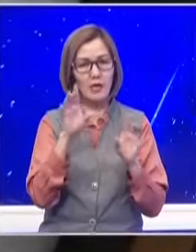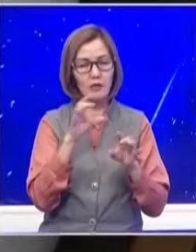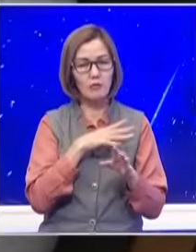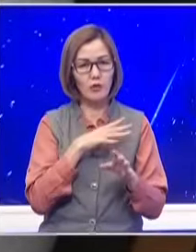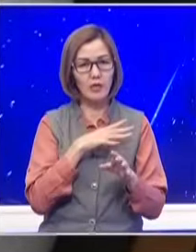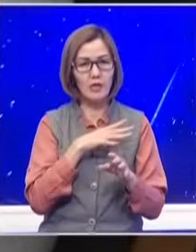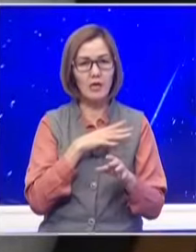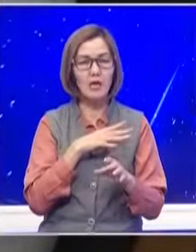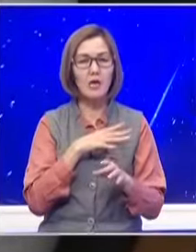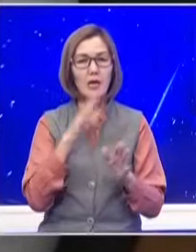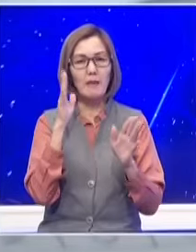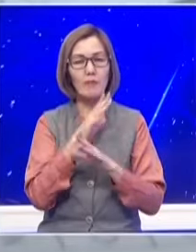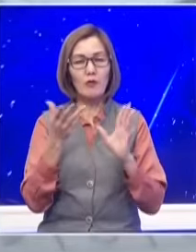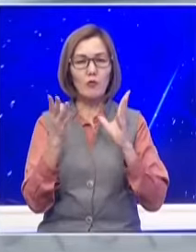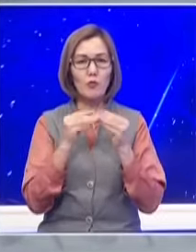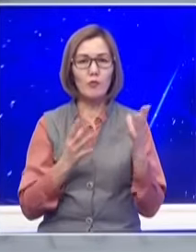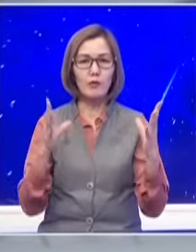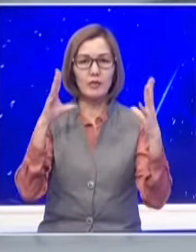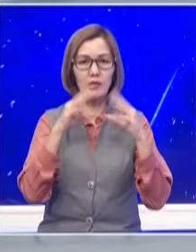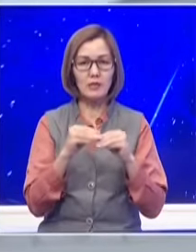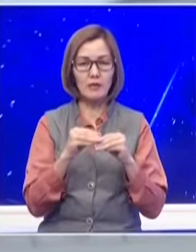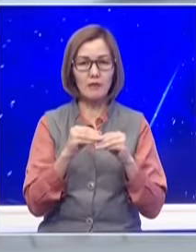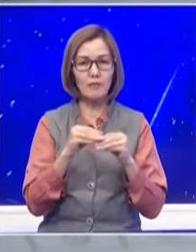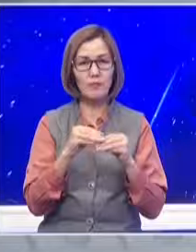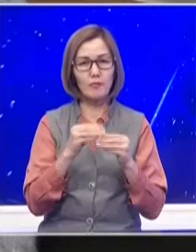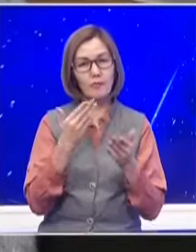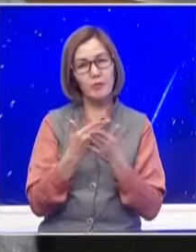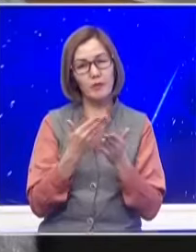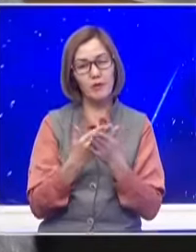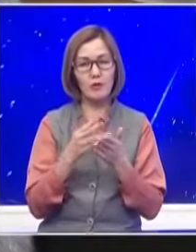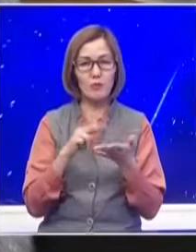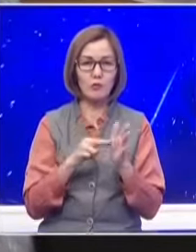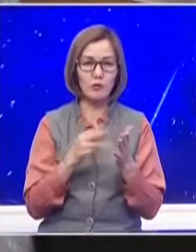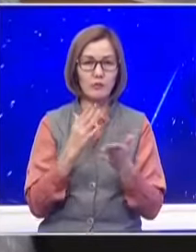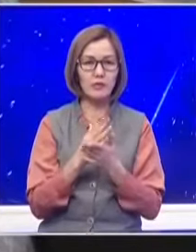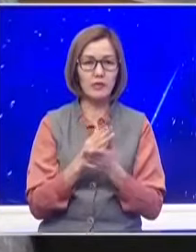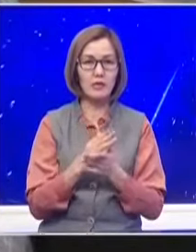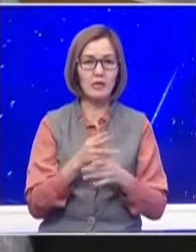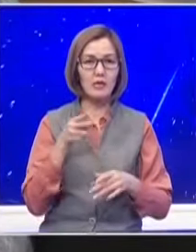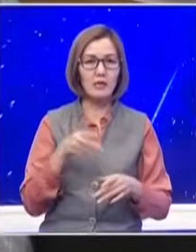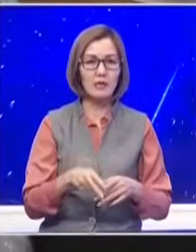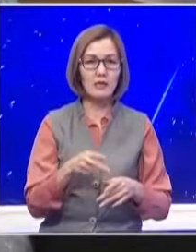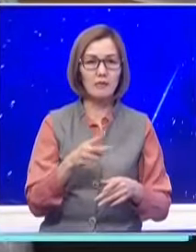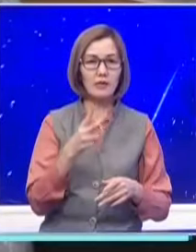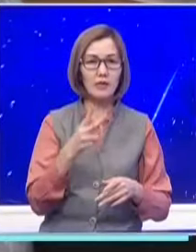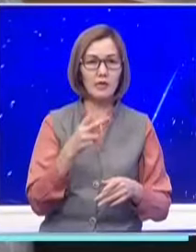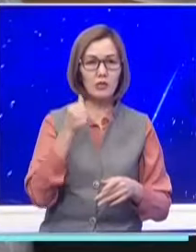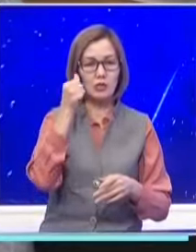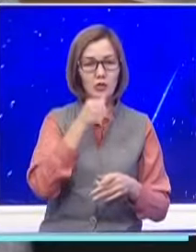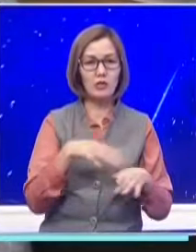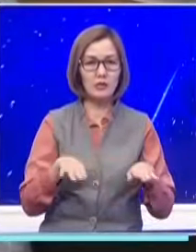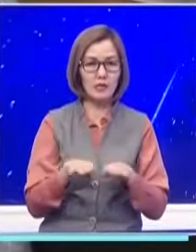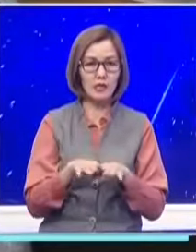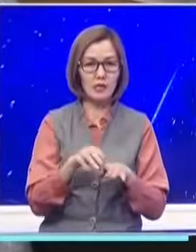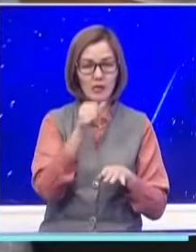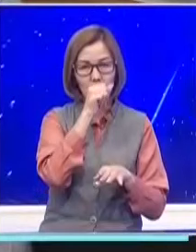Ал синоптиктер барлық ақпаратты топтастырып, ортақ болжам жасайды. Биылғы жыл 2002 жылдың аналогы. Қыс